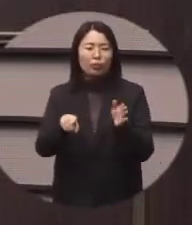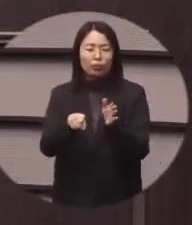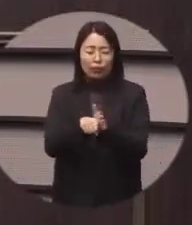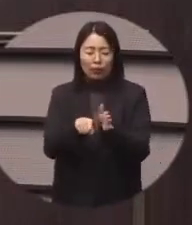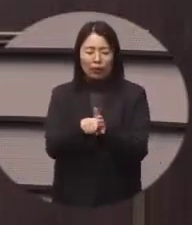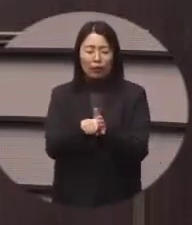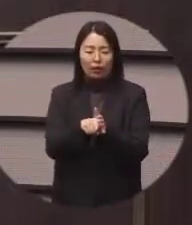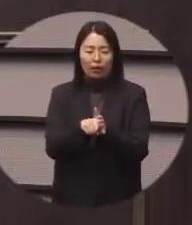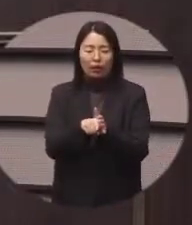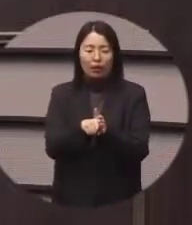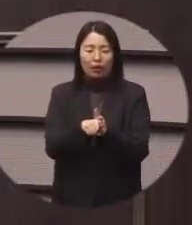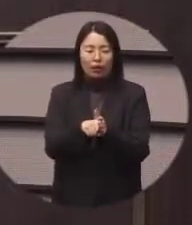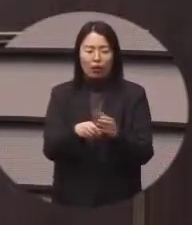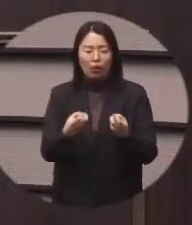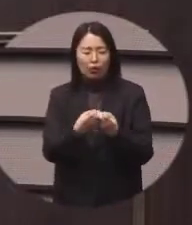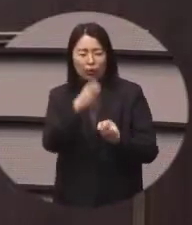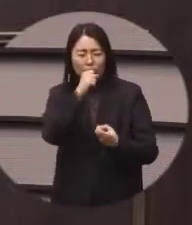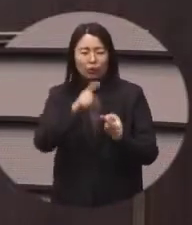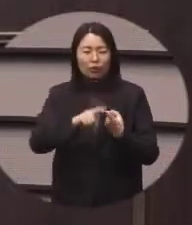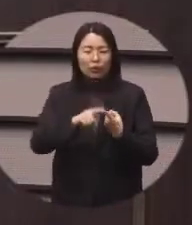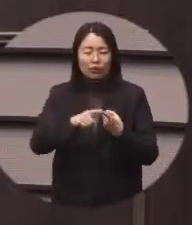생산적 대안 마련에도 전념을 했습니다.